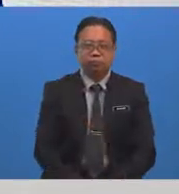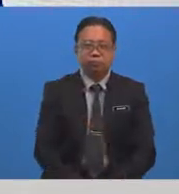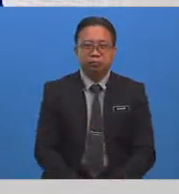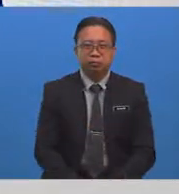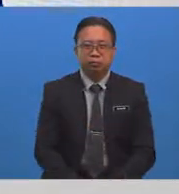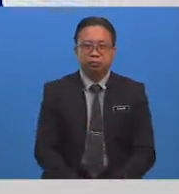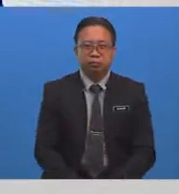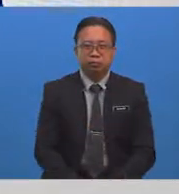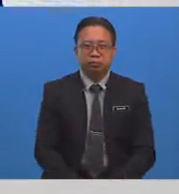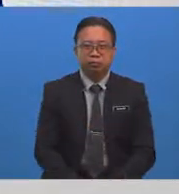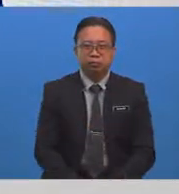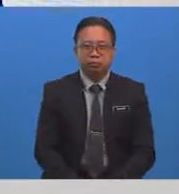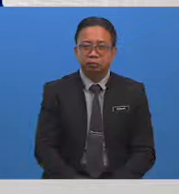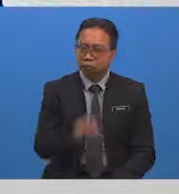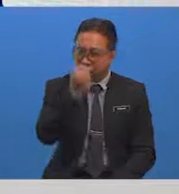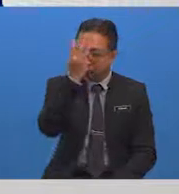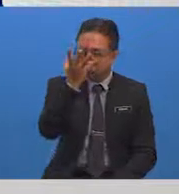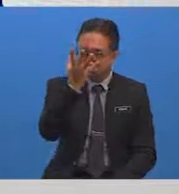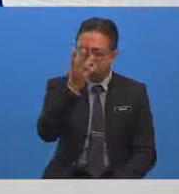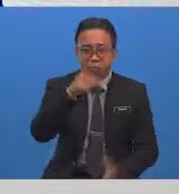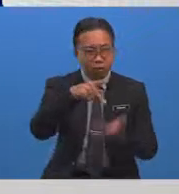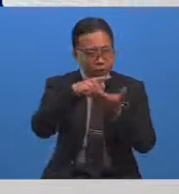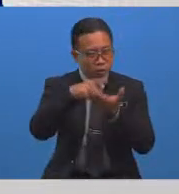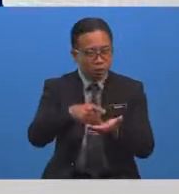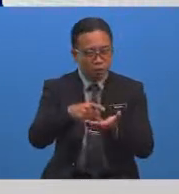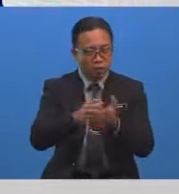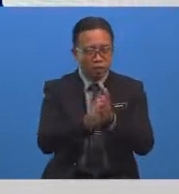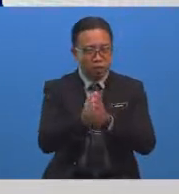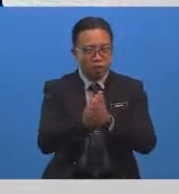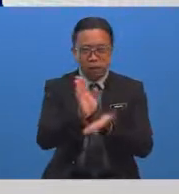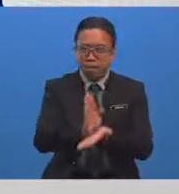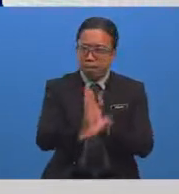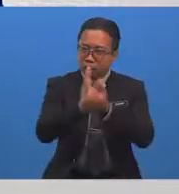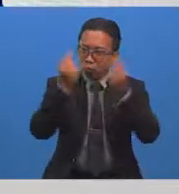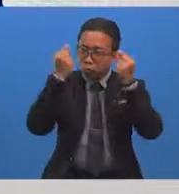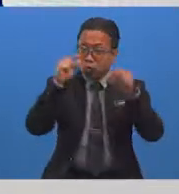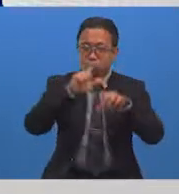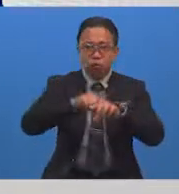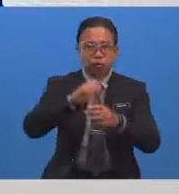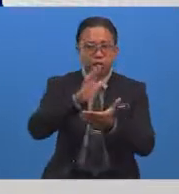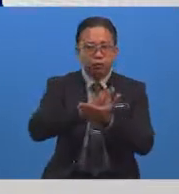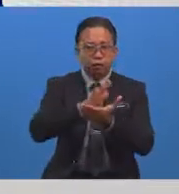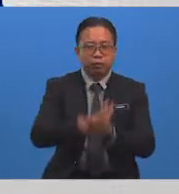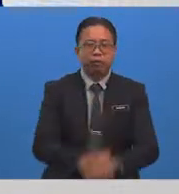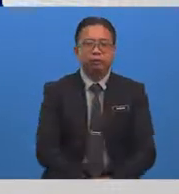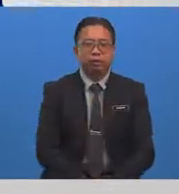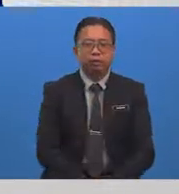soalnya Nyatakan kesan rajin membantu guru disekolah jawabannya